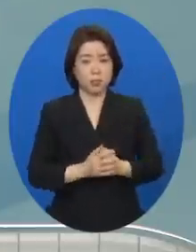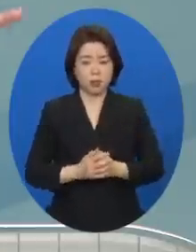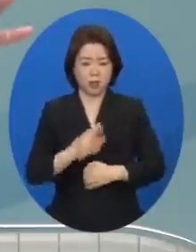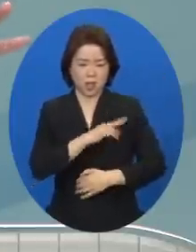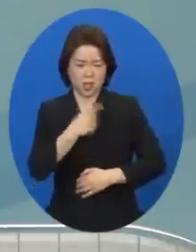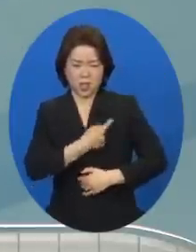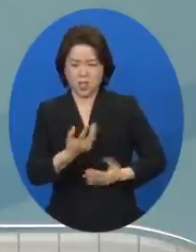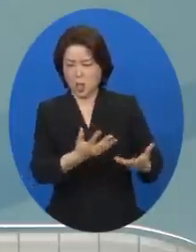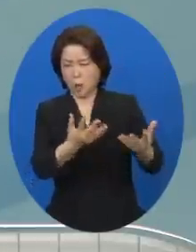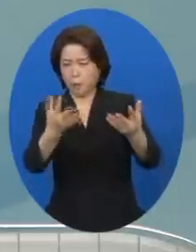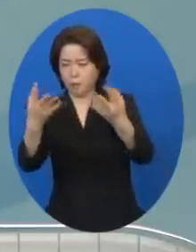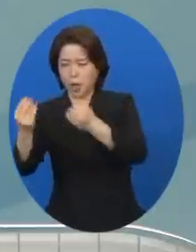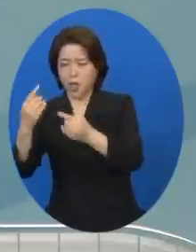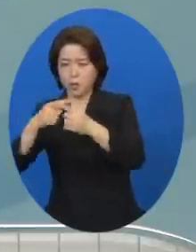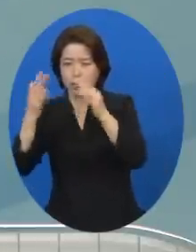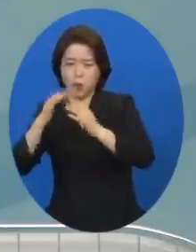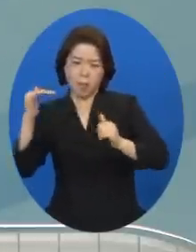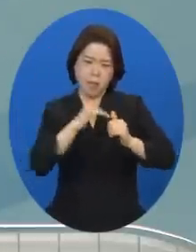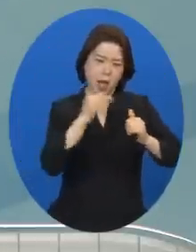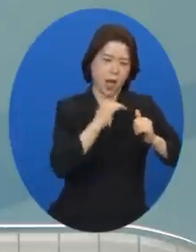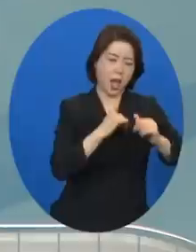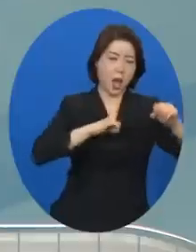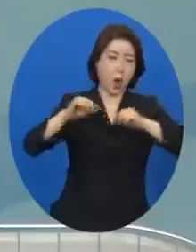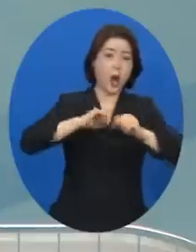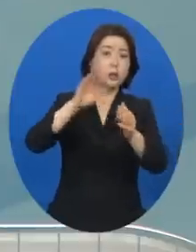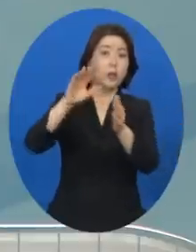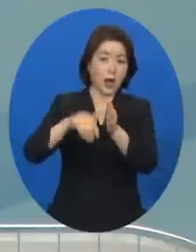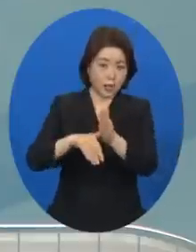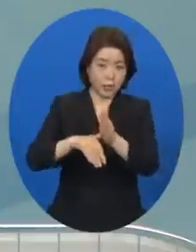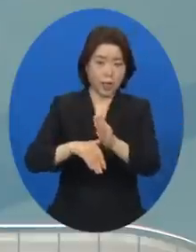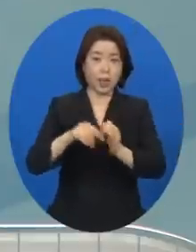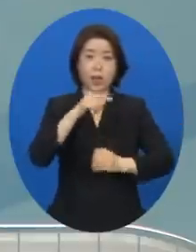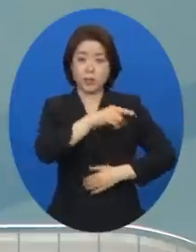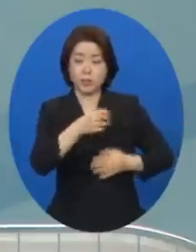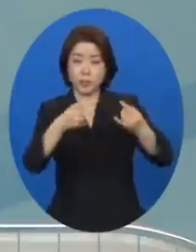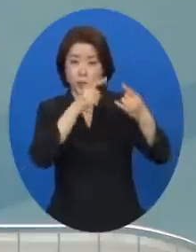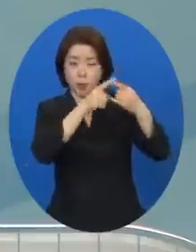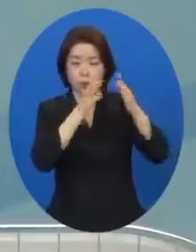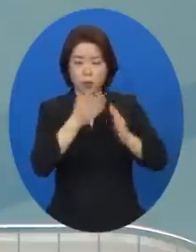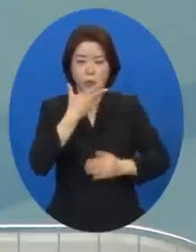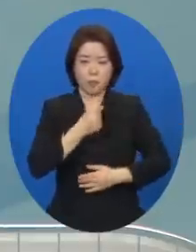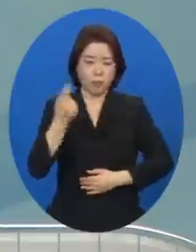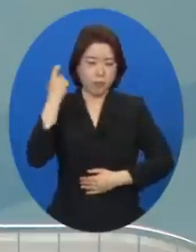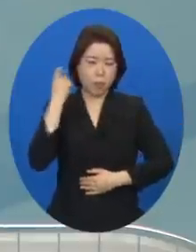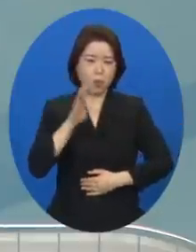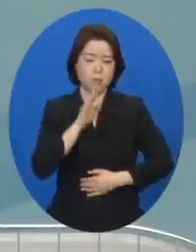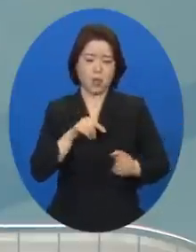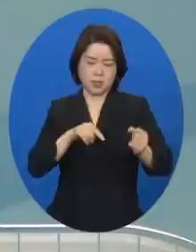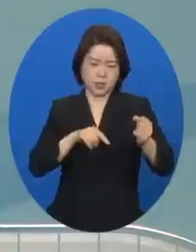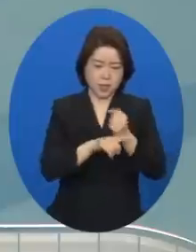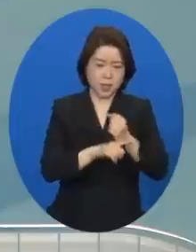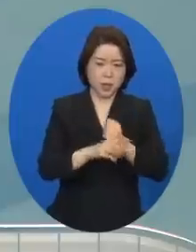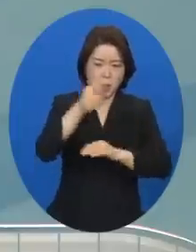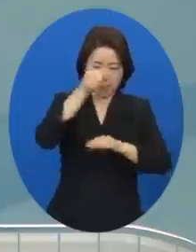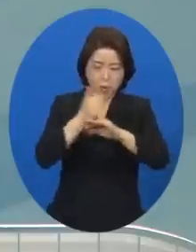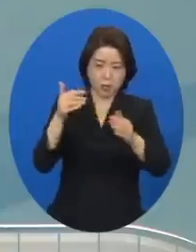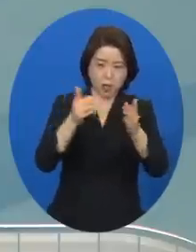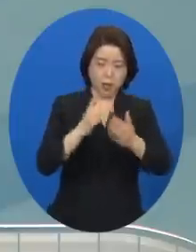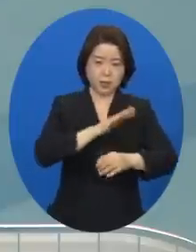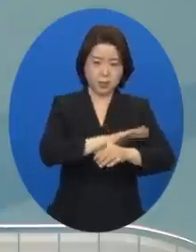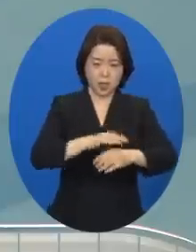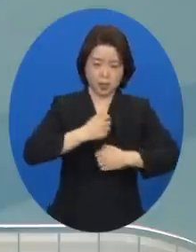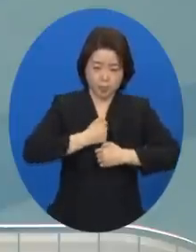무조건 교회를 무너뜨리려고 역사할 때 그들은 복음의 진리를 끝까지 잘 지켜내고